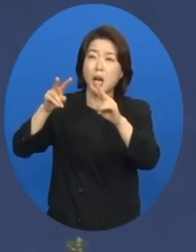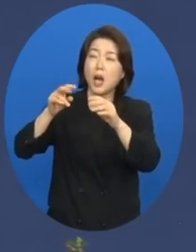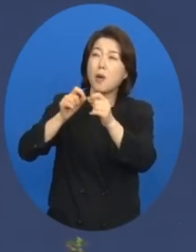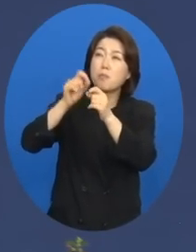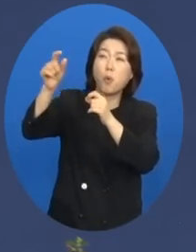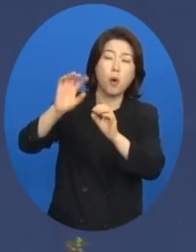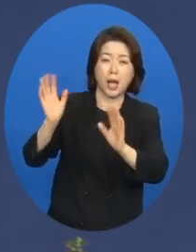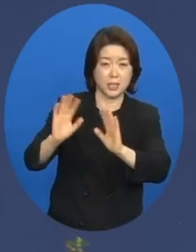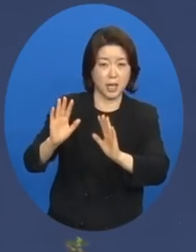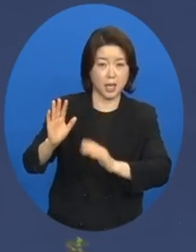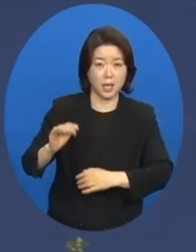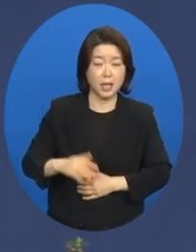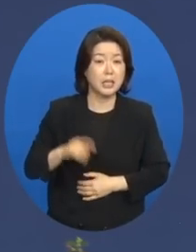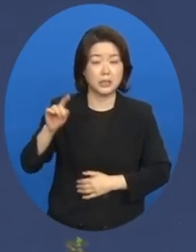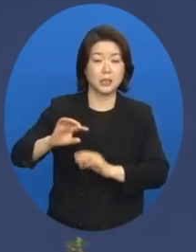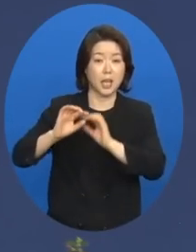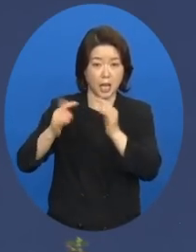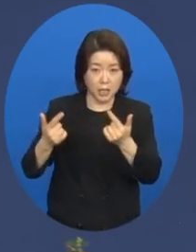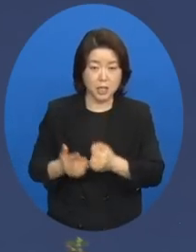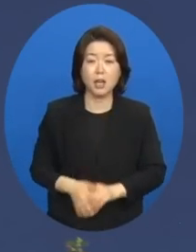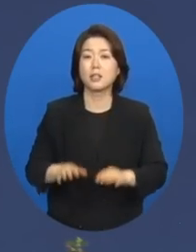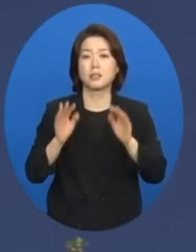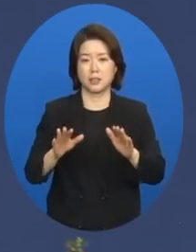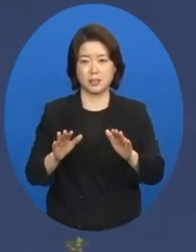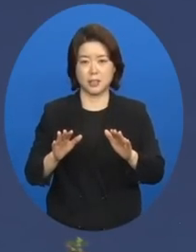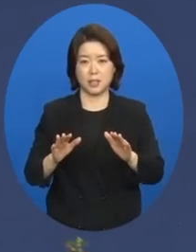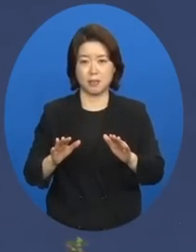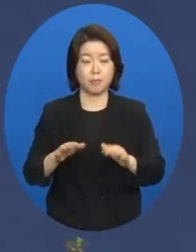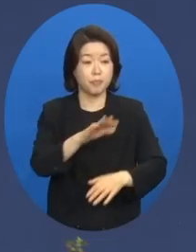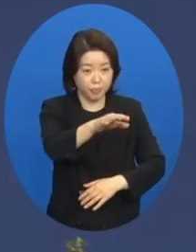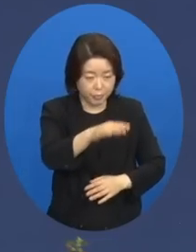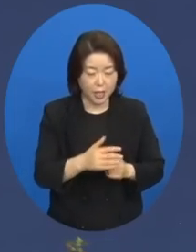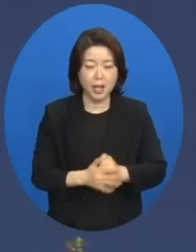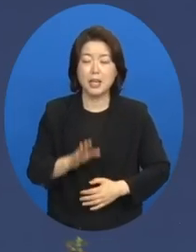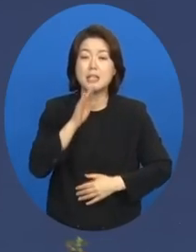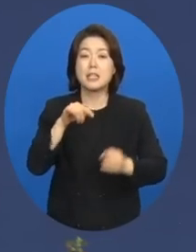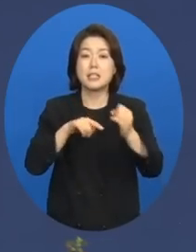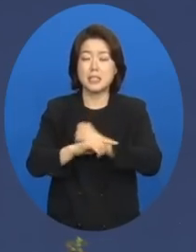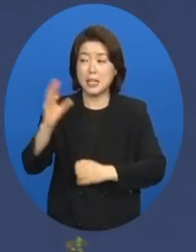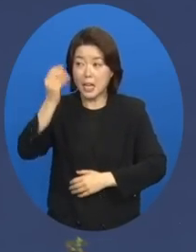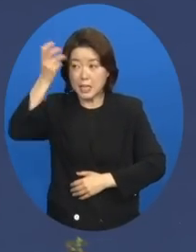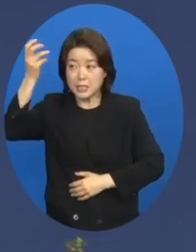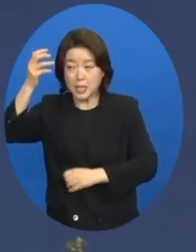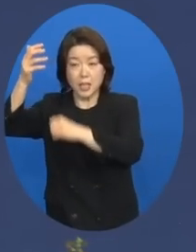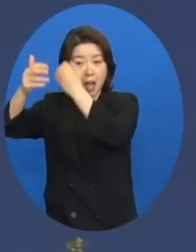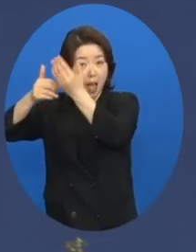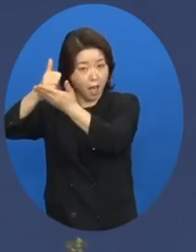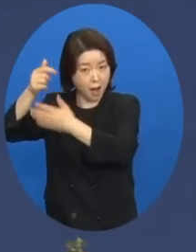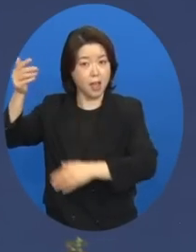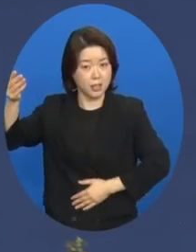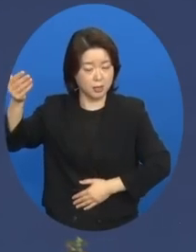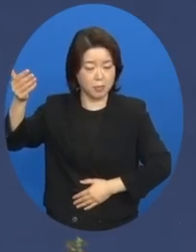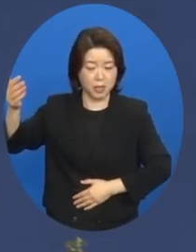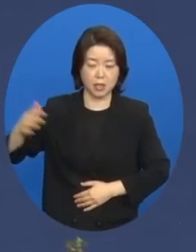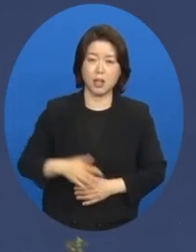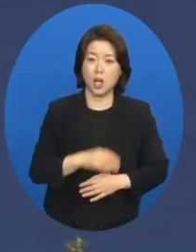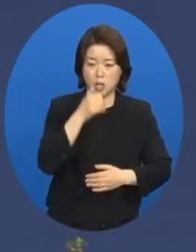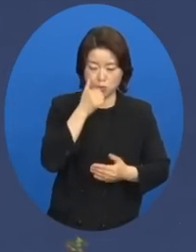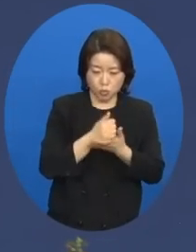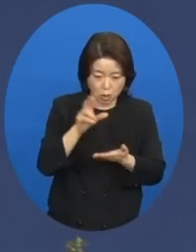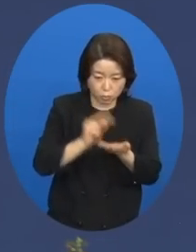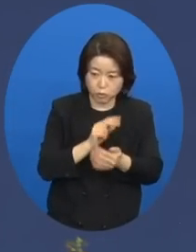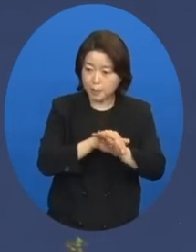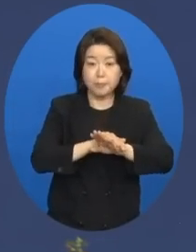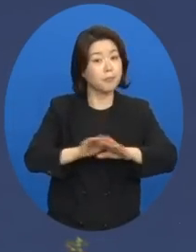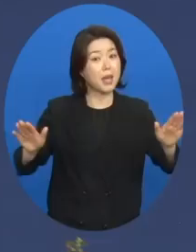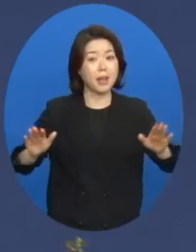아니라 그게 아니라 이제는 아야 진리 대신 성령 하나님이 이제 죄가 죄 문제가